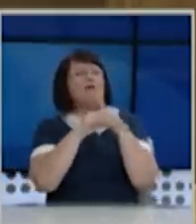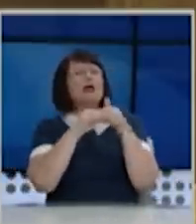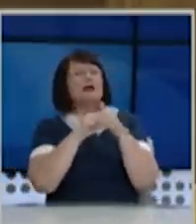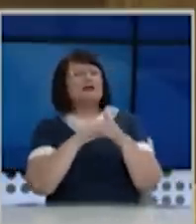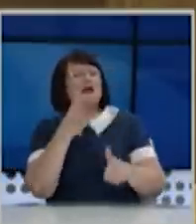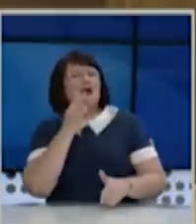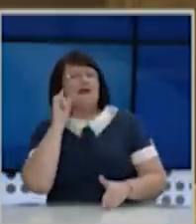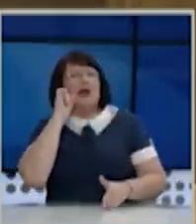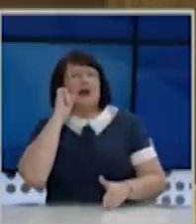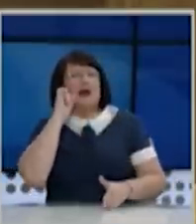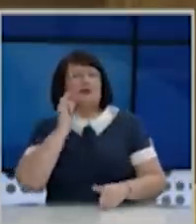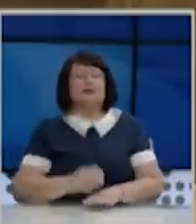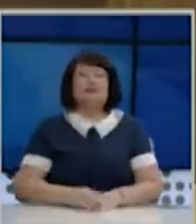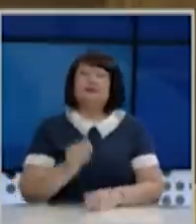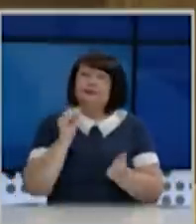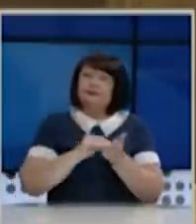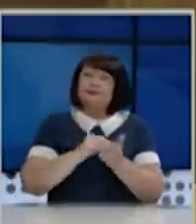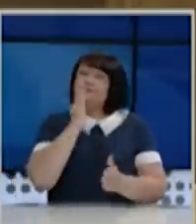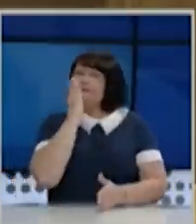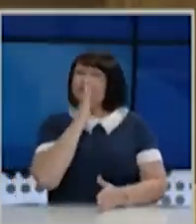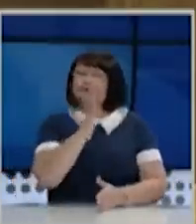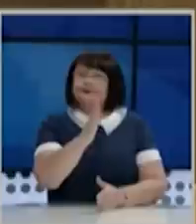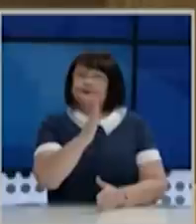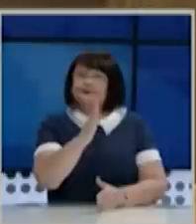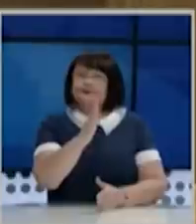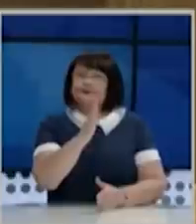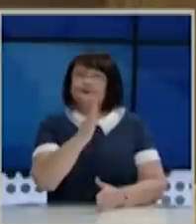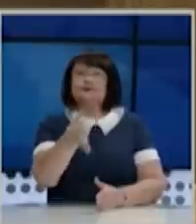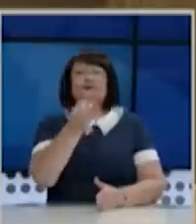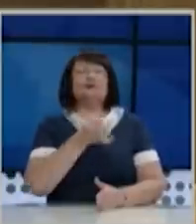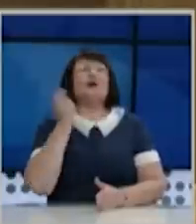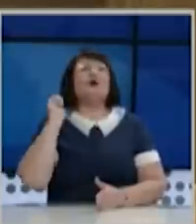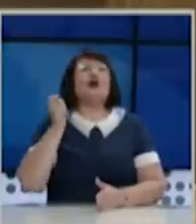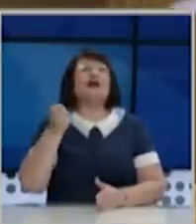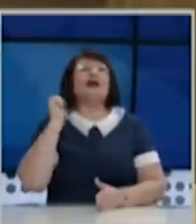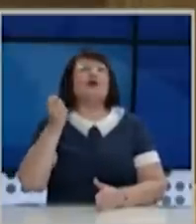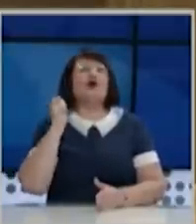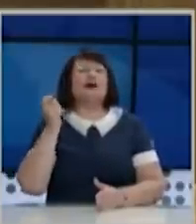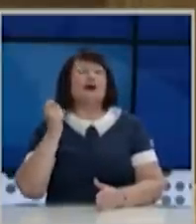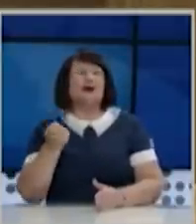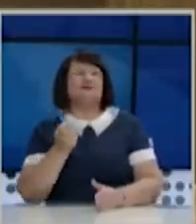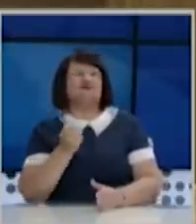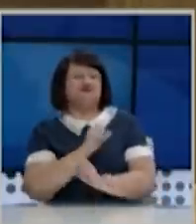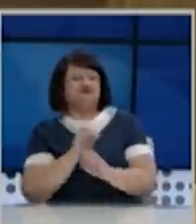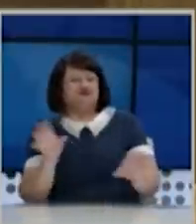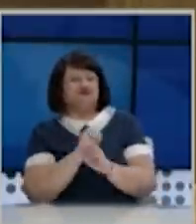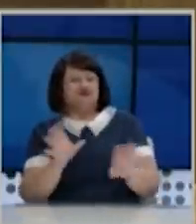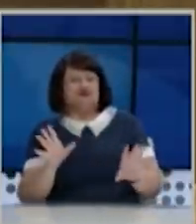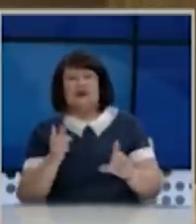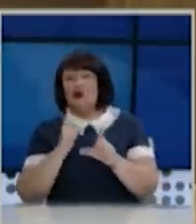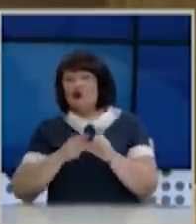μια υποκρισία ακόμα μεγάλη. Διαφημίζετε αυτή την πολιτική. Όλοι σας. Πλην